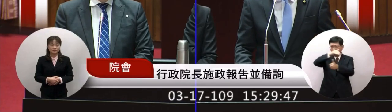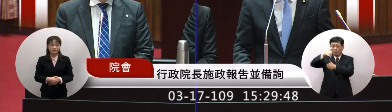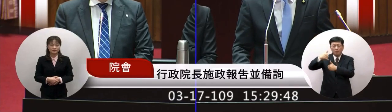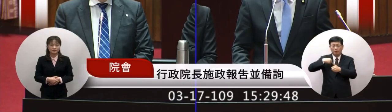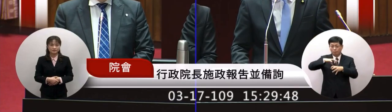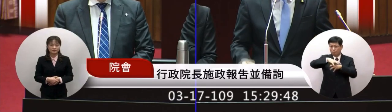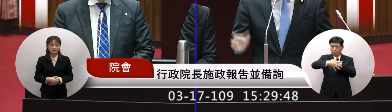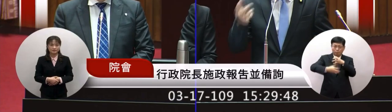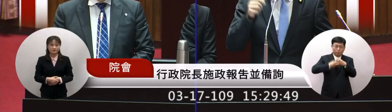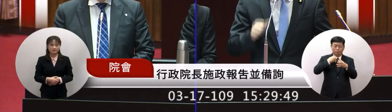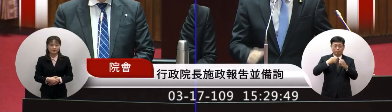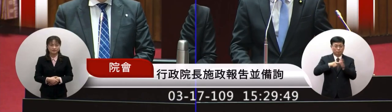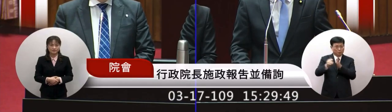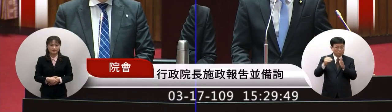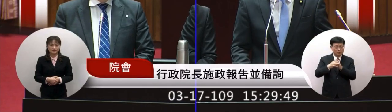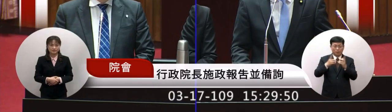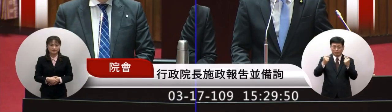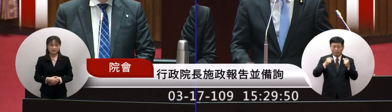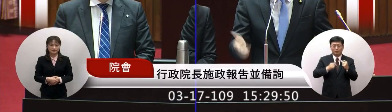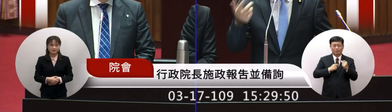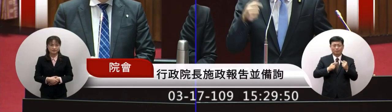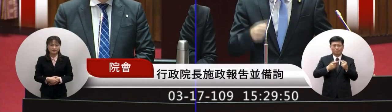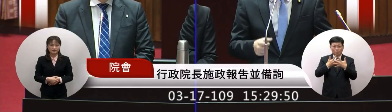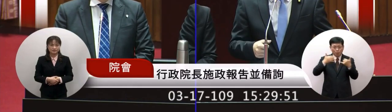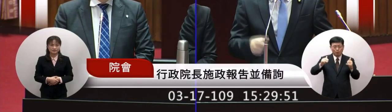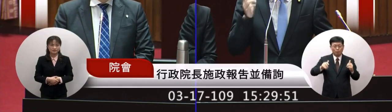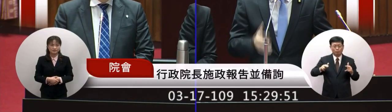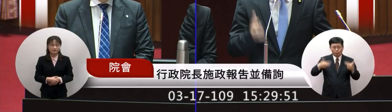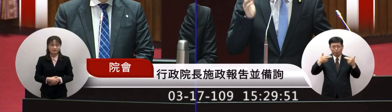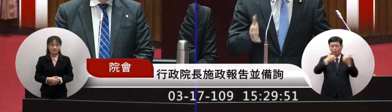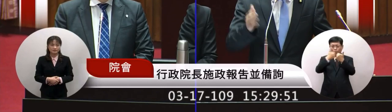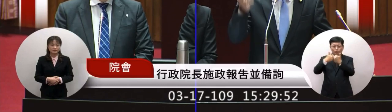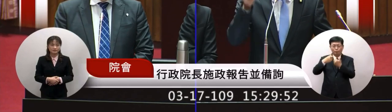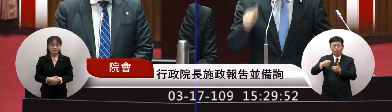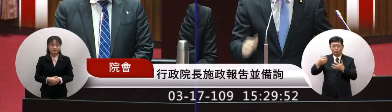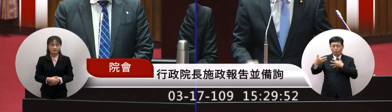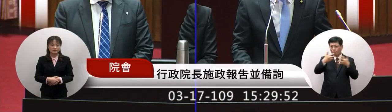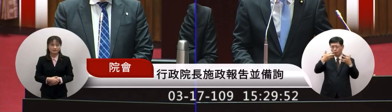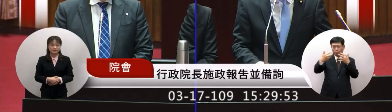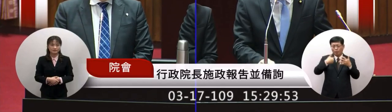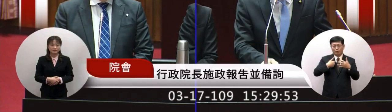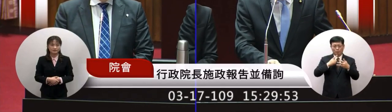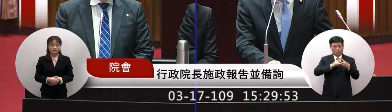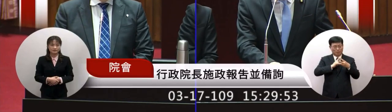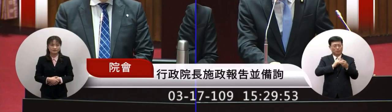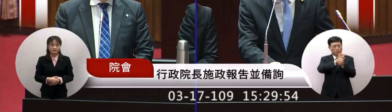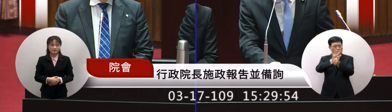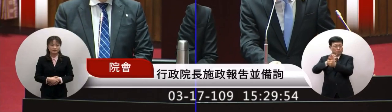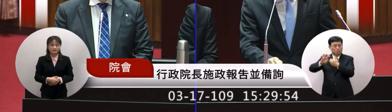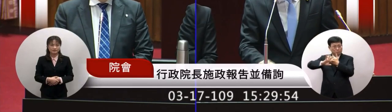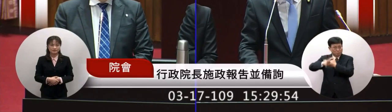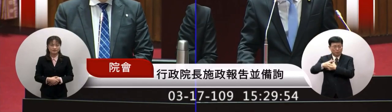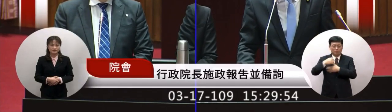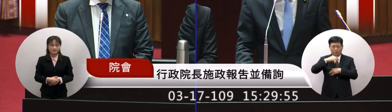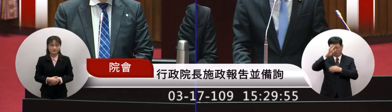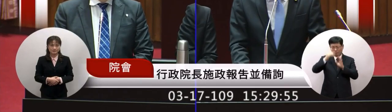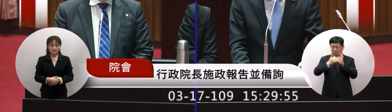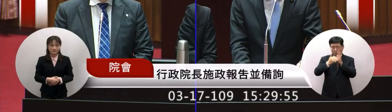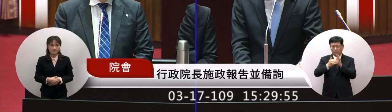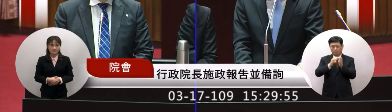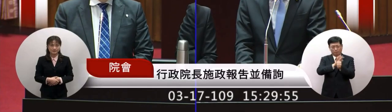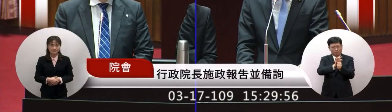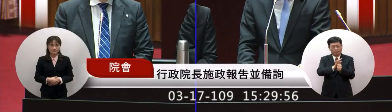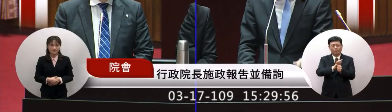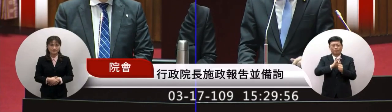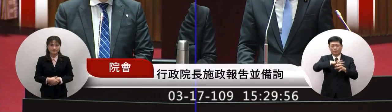家跟官员线上来参加来提问，让我们主动来帮助其他国家来做这些防疫的工作，